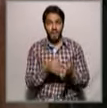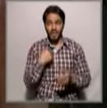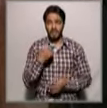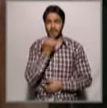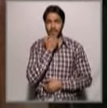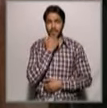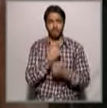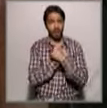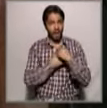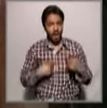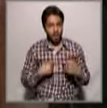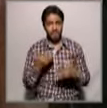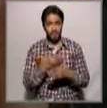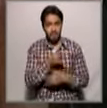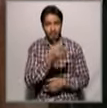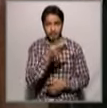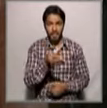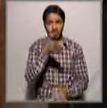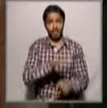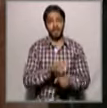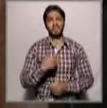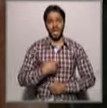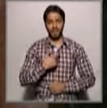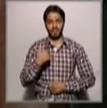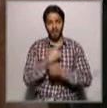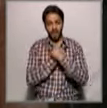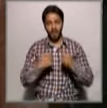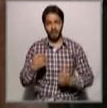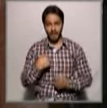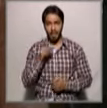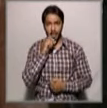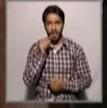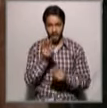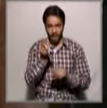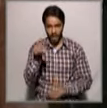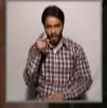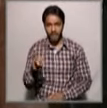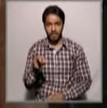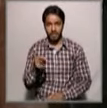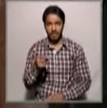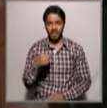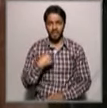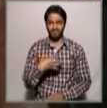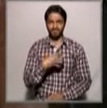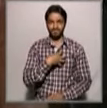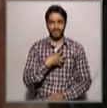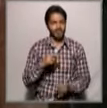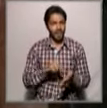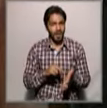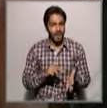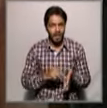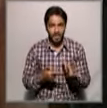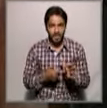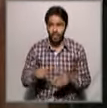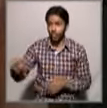سبب مش عارفه. الله يديك. انا 15 ما بشوفهاش من اناني خالص ومتضايقه، مش عارفه. كل